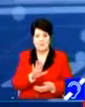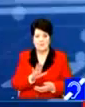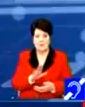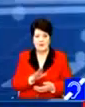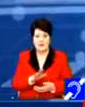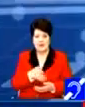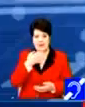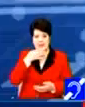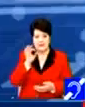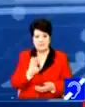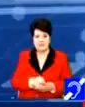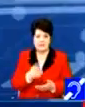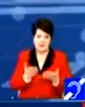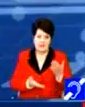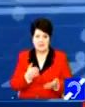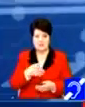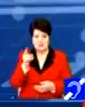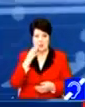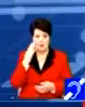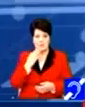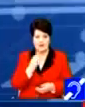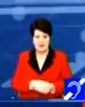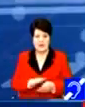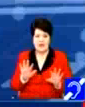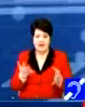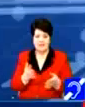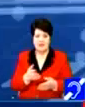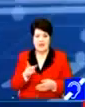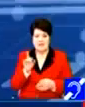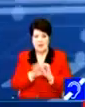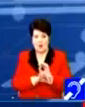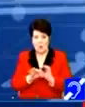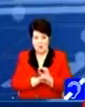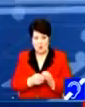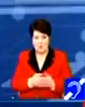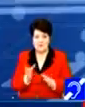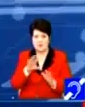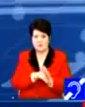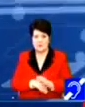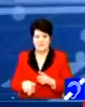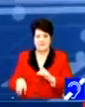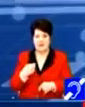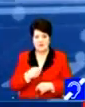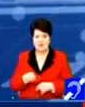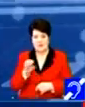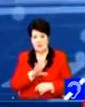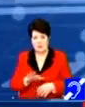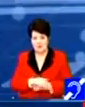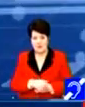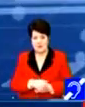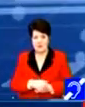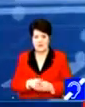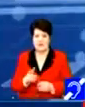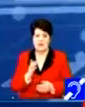Codruța Kelkeviș în România, cu la cauzurile de corupție de nivel înalt, inclusiv fraudarea de fonduri europene.